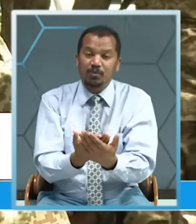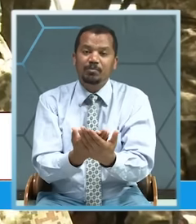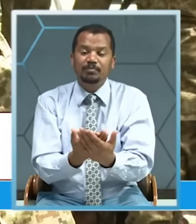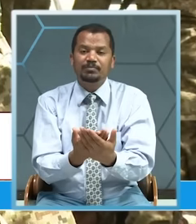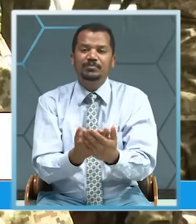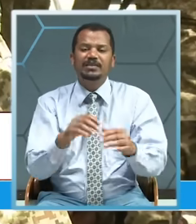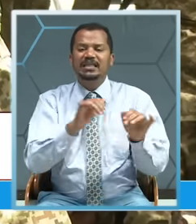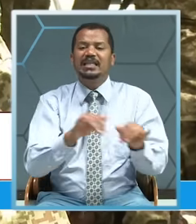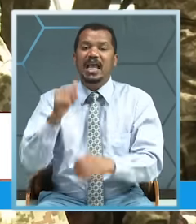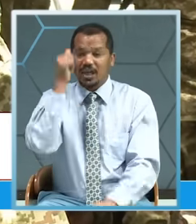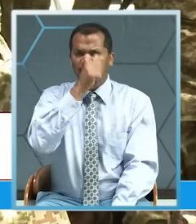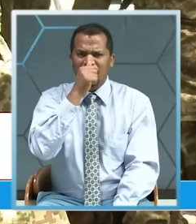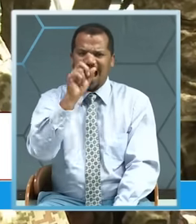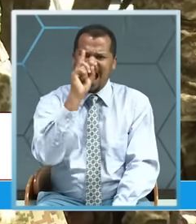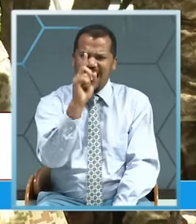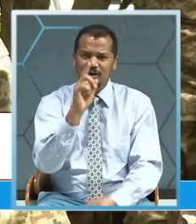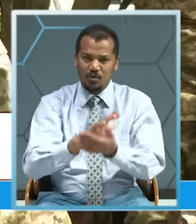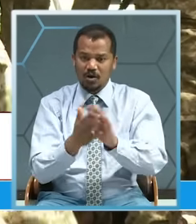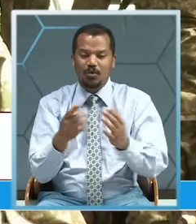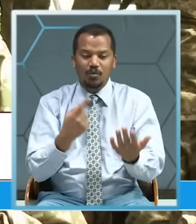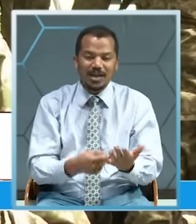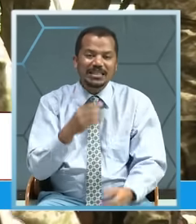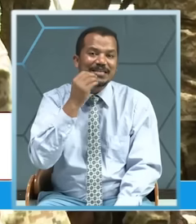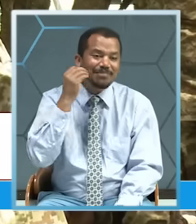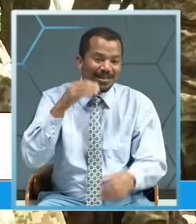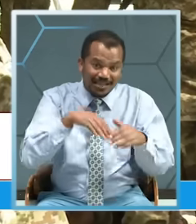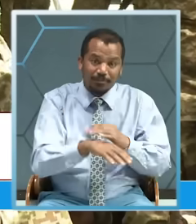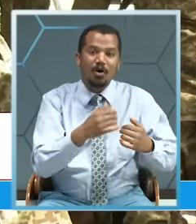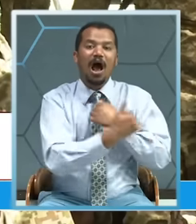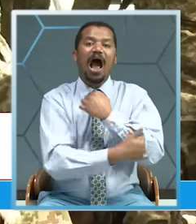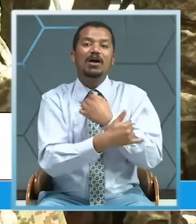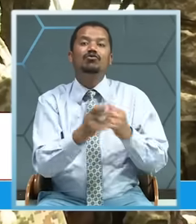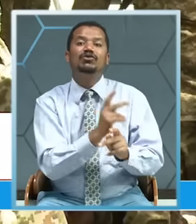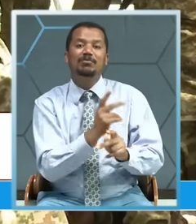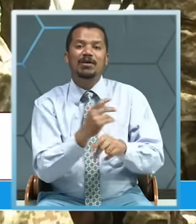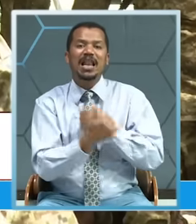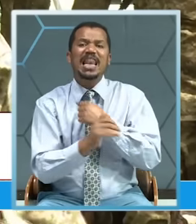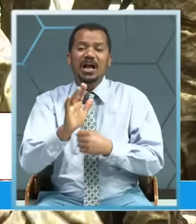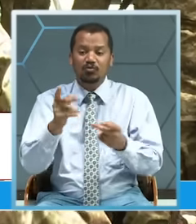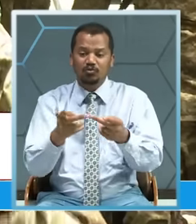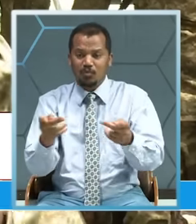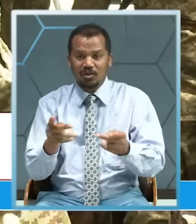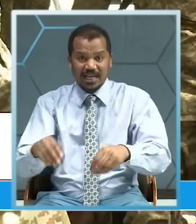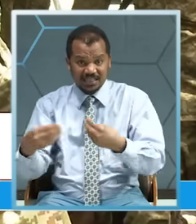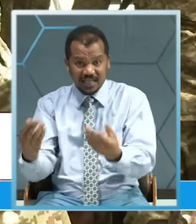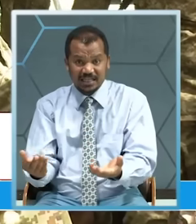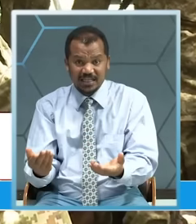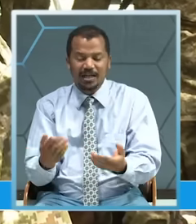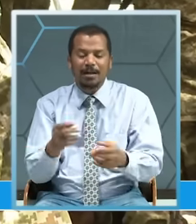ሁሉም እንደ ኢትዮጵያውያን አንድ ሆነን ወደዚህ ቤት ገብቶ ሀገሩን እንዲጠብቅ ለሀገሩ ቦታ